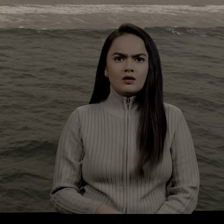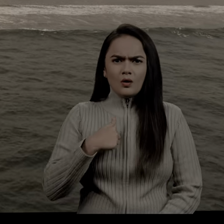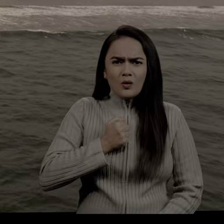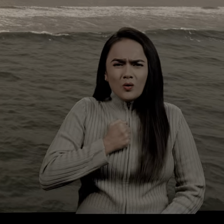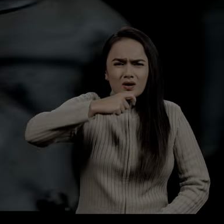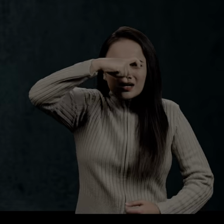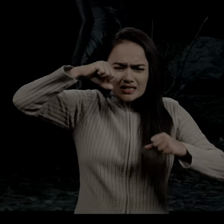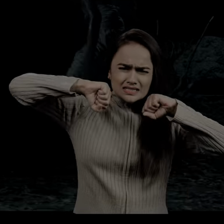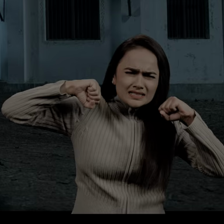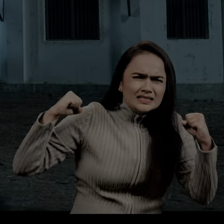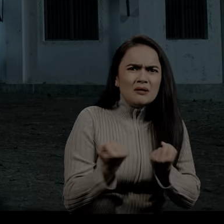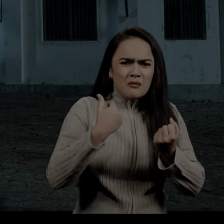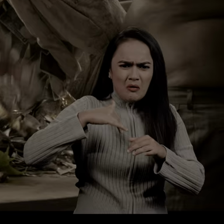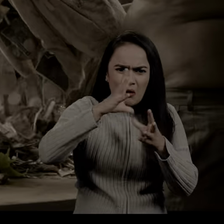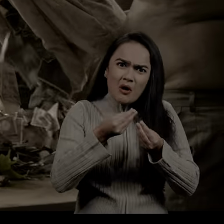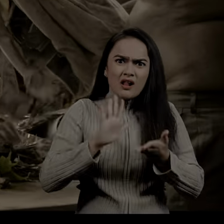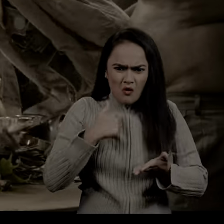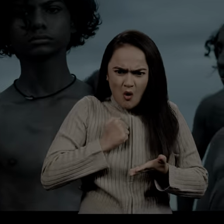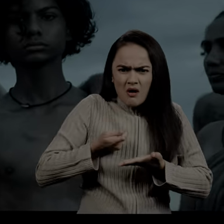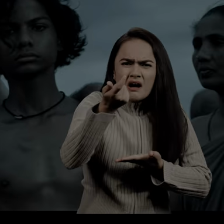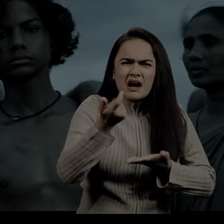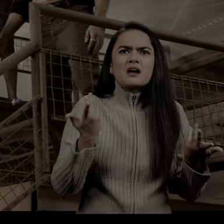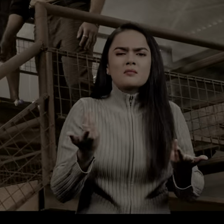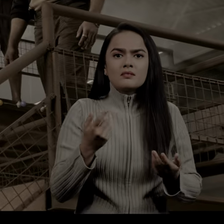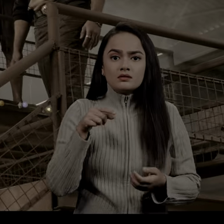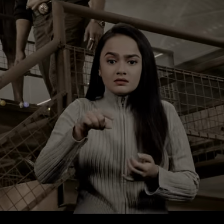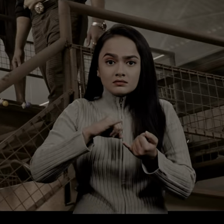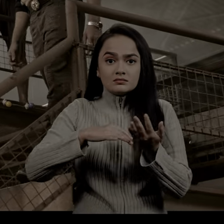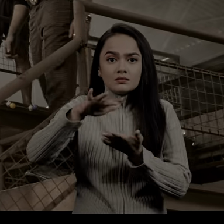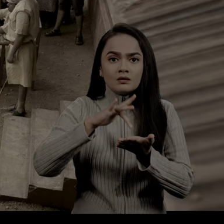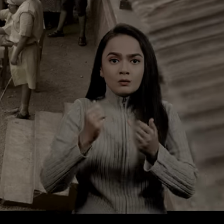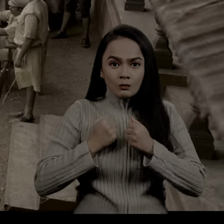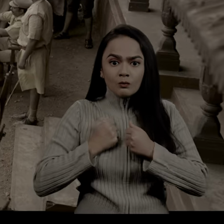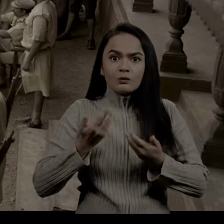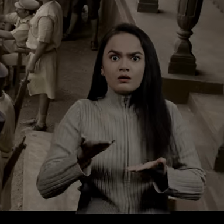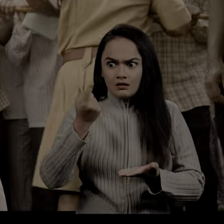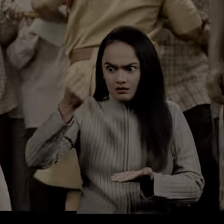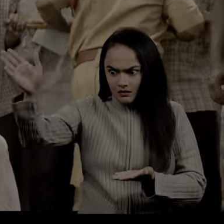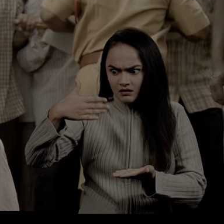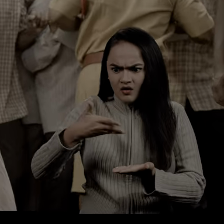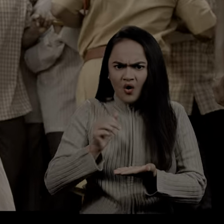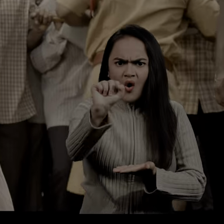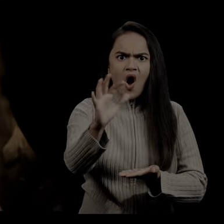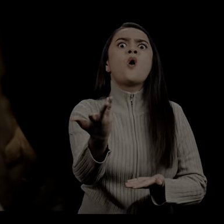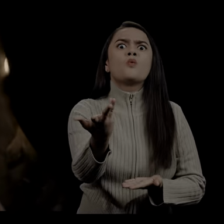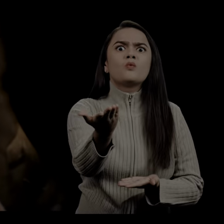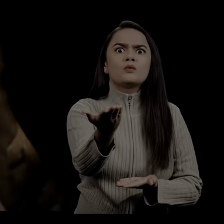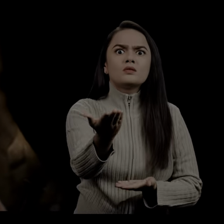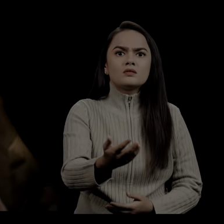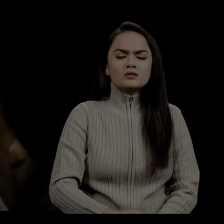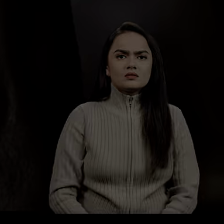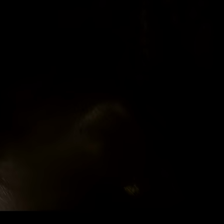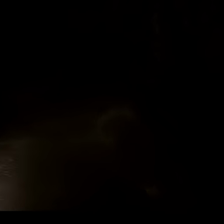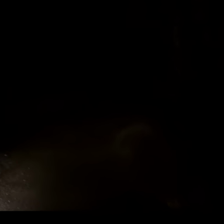करात है हमें महनत की कमाई कोई दौलत तो का कहे दे? इस स्टूर्ट पूरम हमार है और यहाँ आवे वाली दौलत